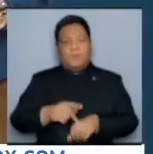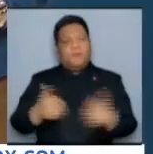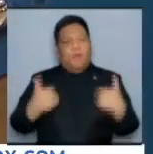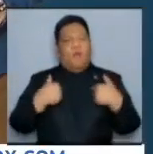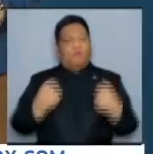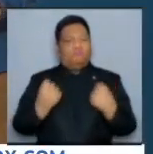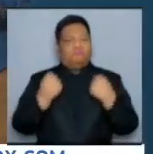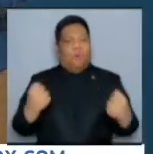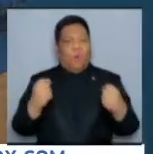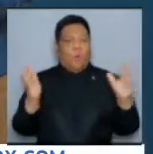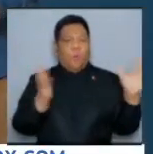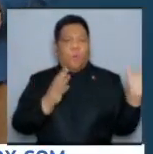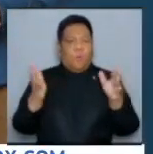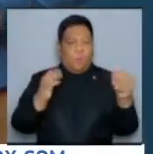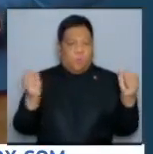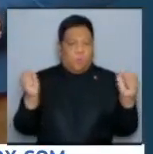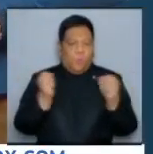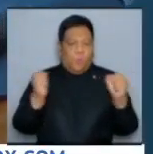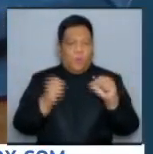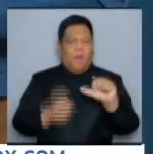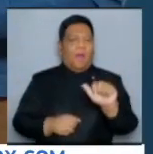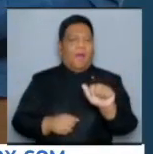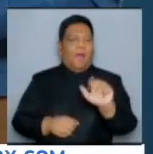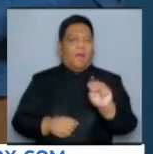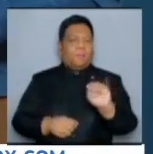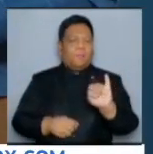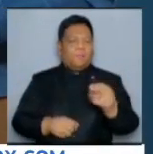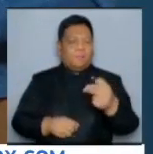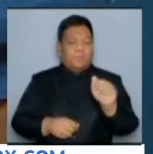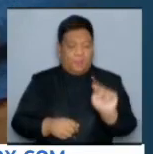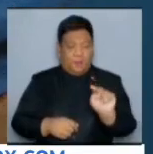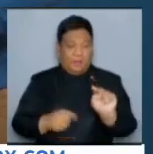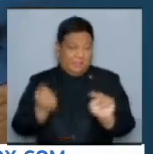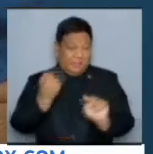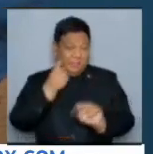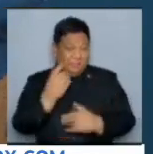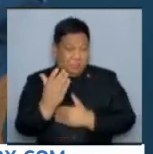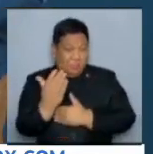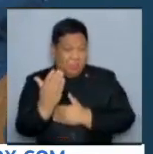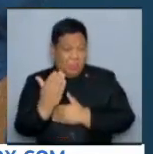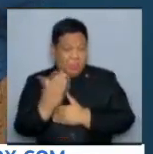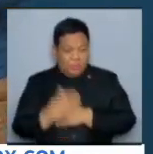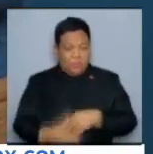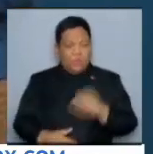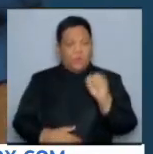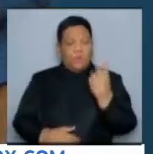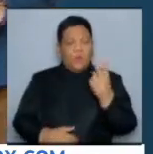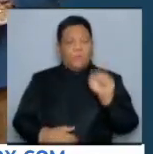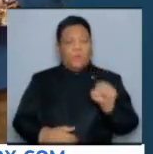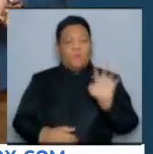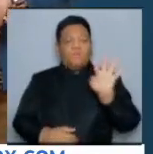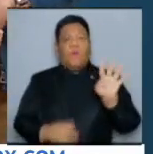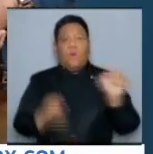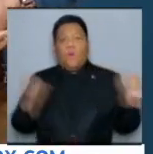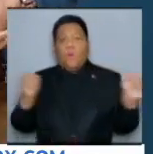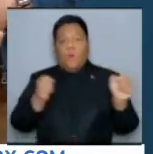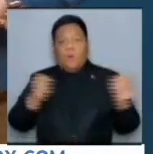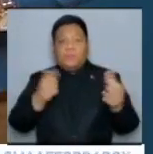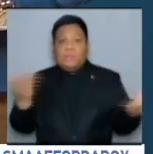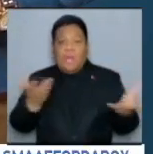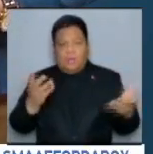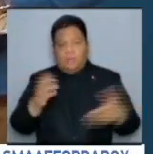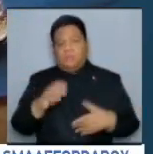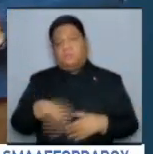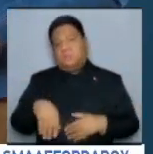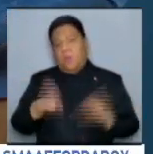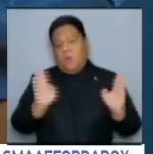umaga, naitala ang 12.4 degrees Celsius na temperatura dyan sa may Baguio City. Nasa 19.2 degrees Celsius